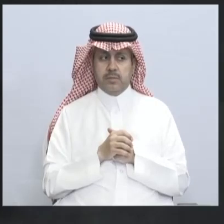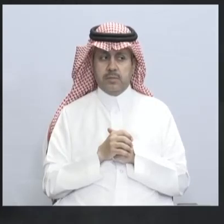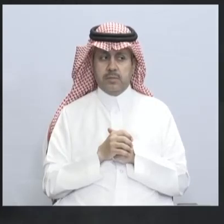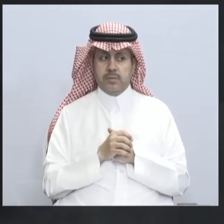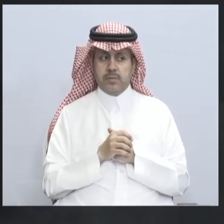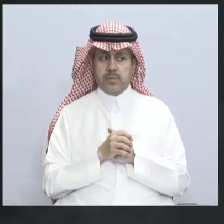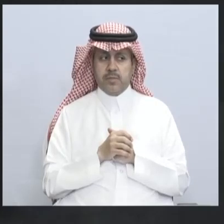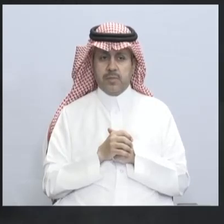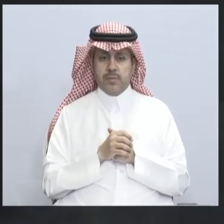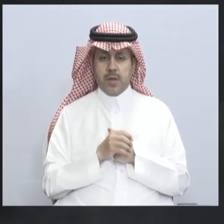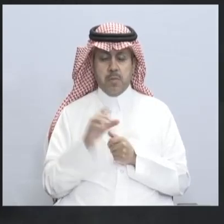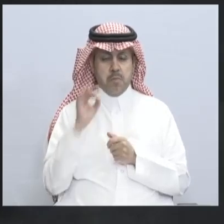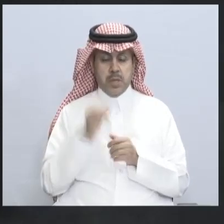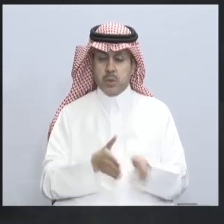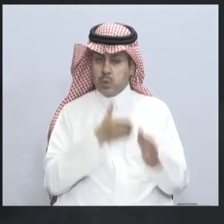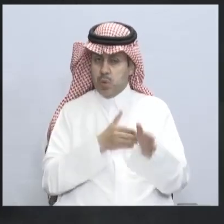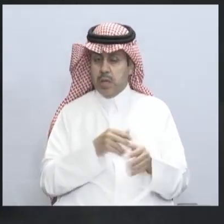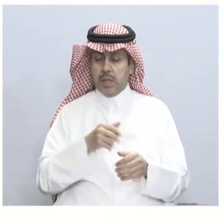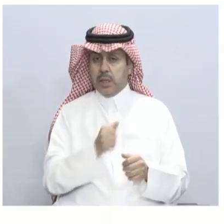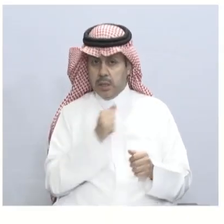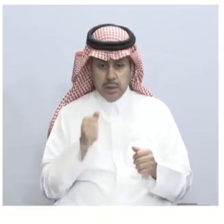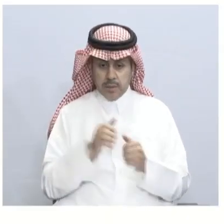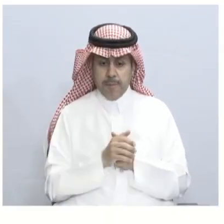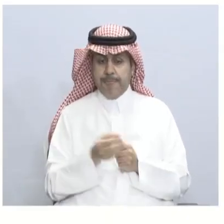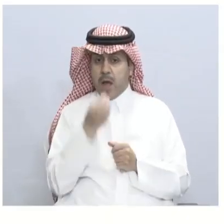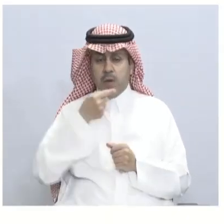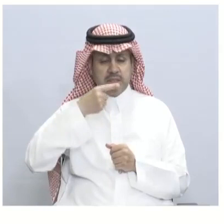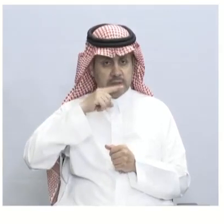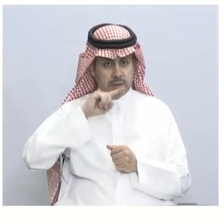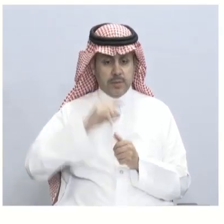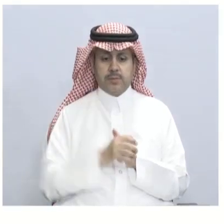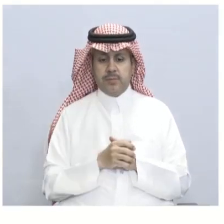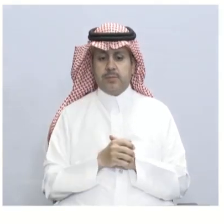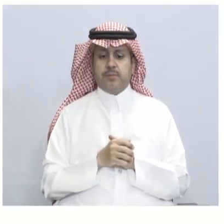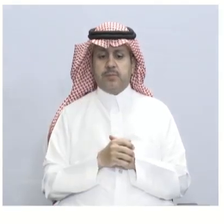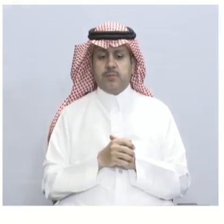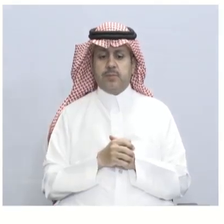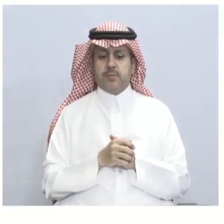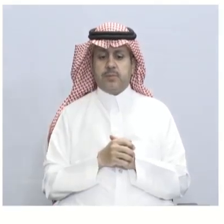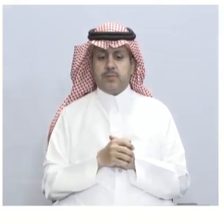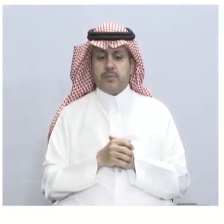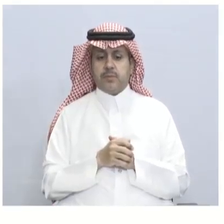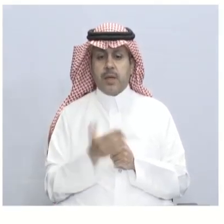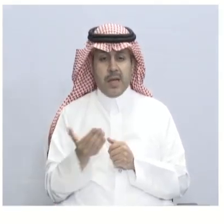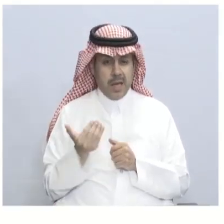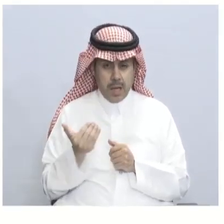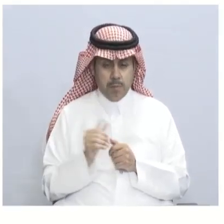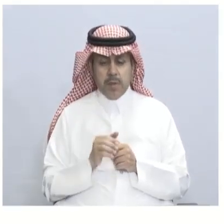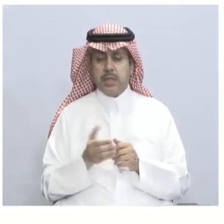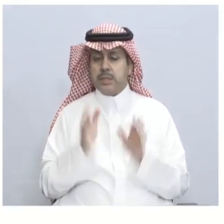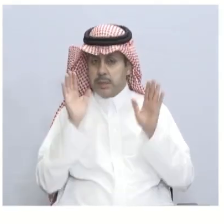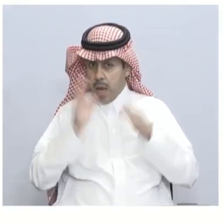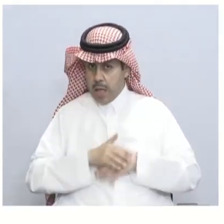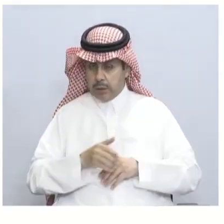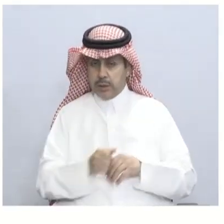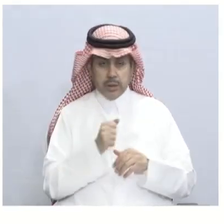من سنن العيد ان ناكل بعض التمرات قبل الخروج لصلاه عيد